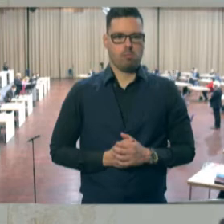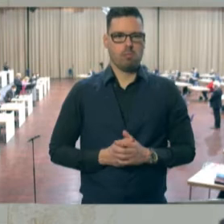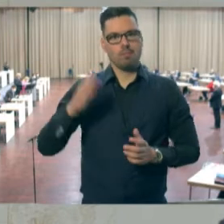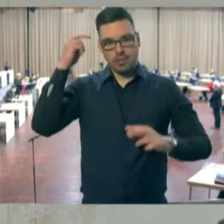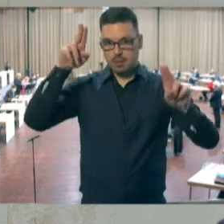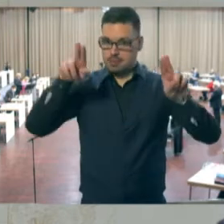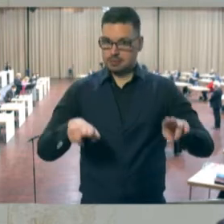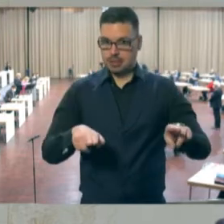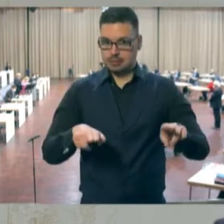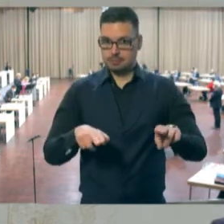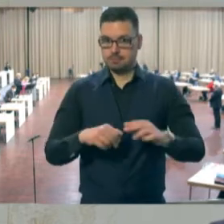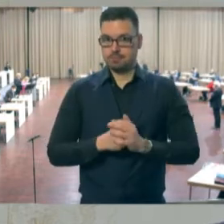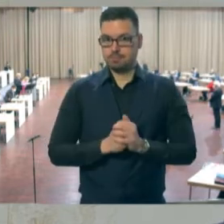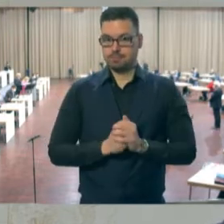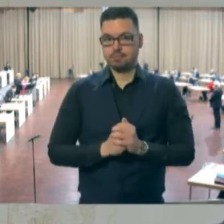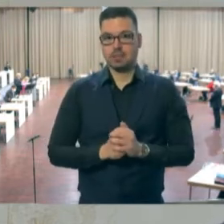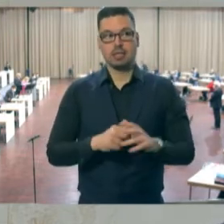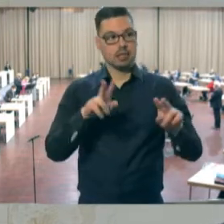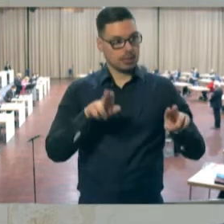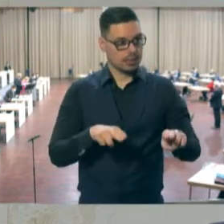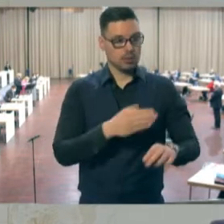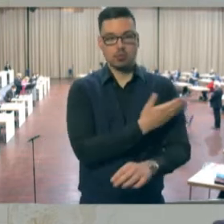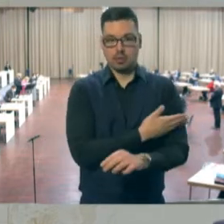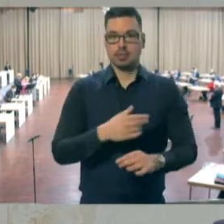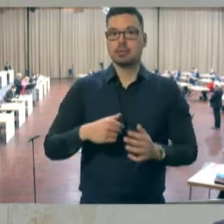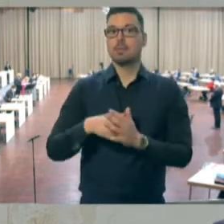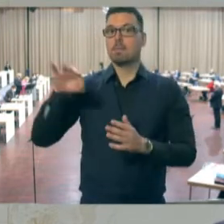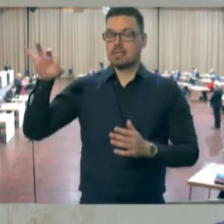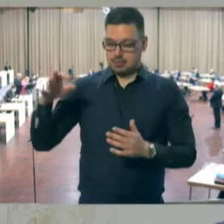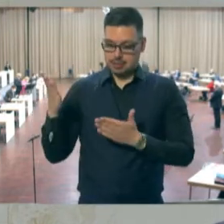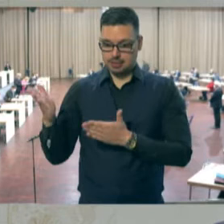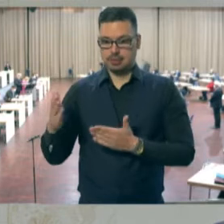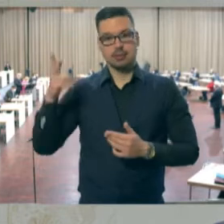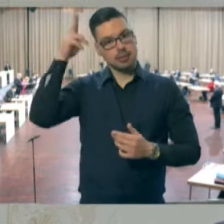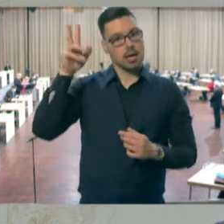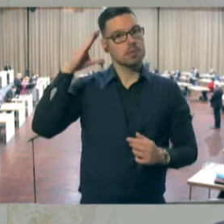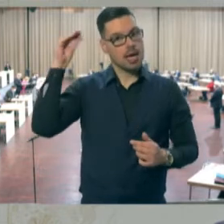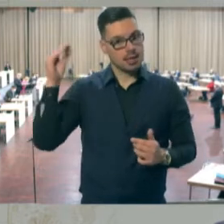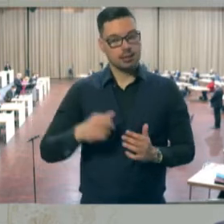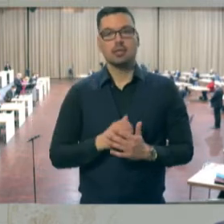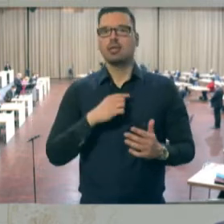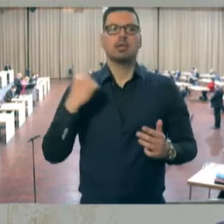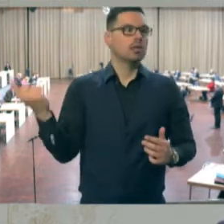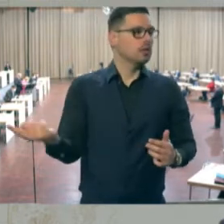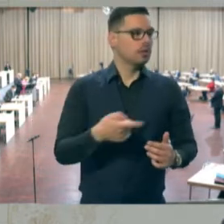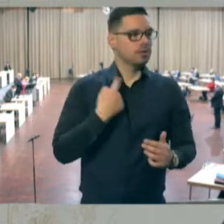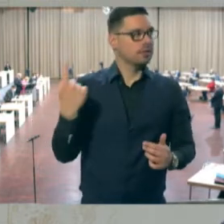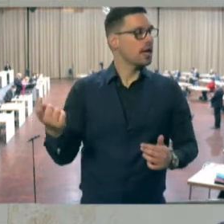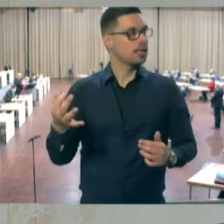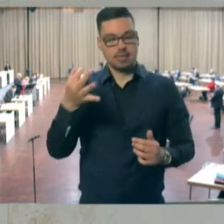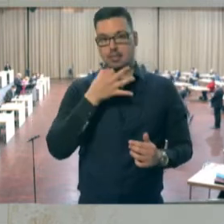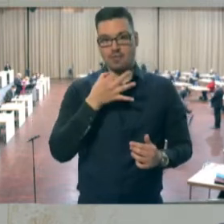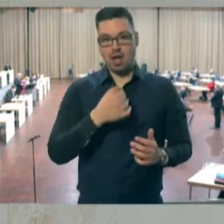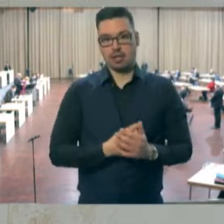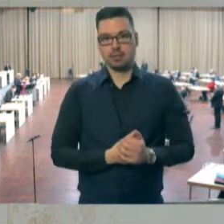Präsident, liebe Kolleginnen und Kollegen, sehr verehrte Damen und Herren. Wir alle sind gefragt, dafür